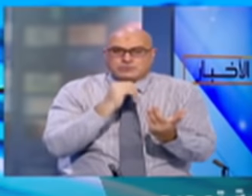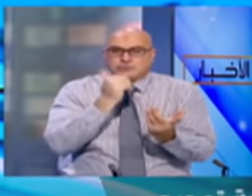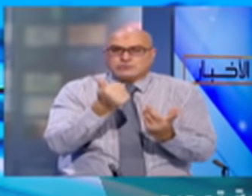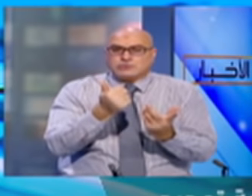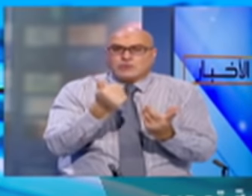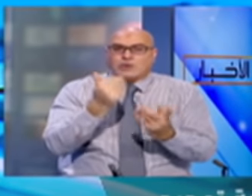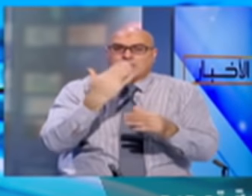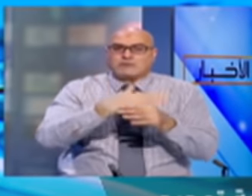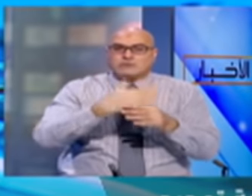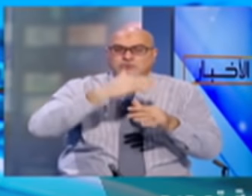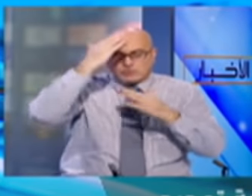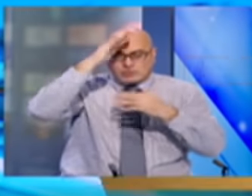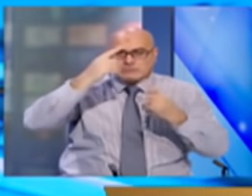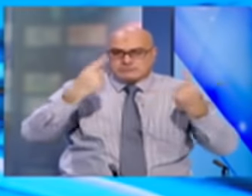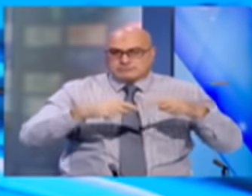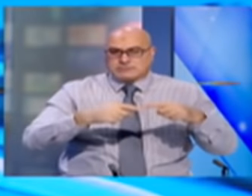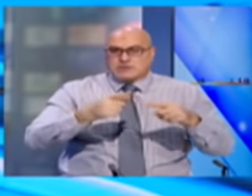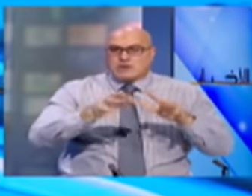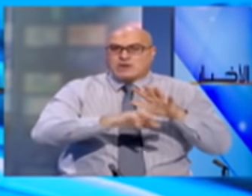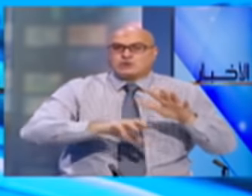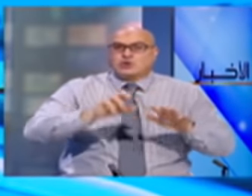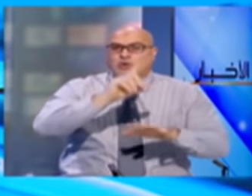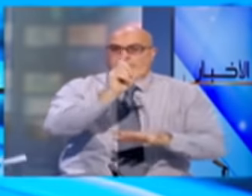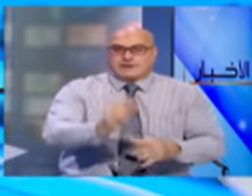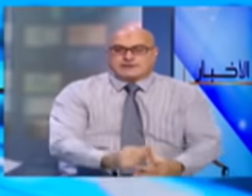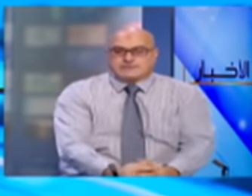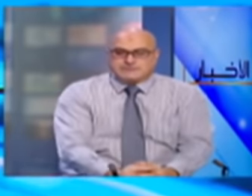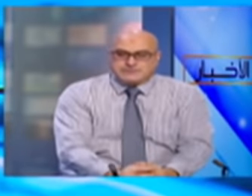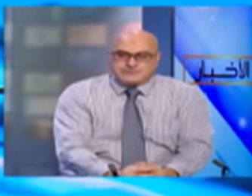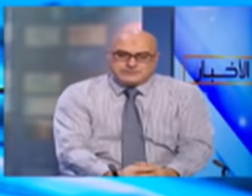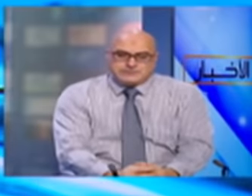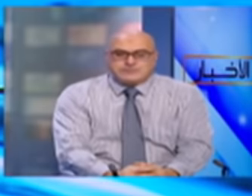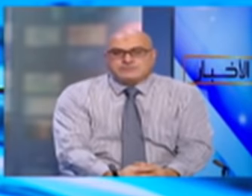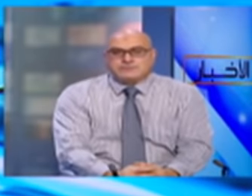الخارجية في النزاعات الإفريقية.